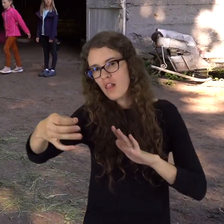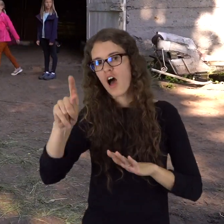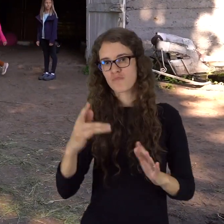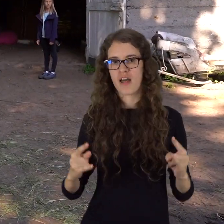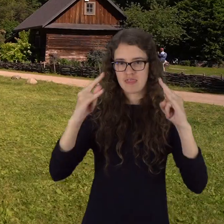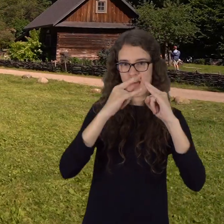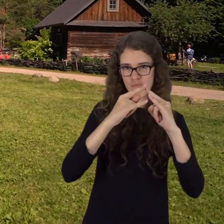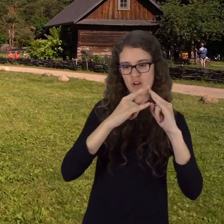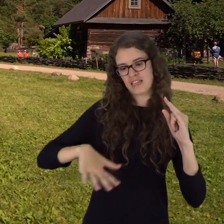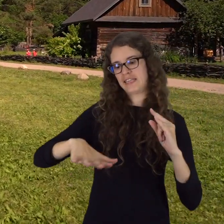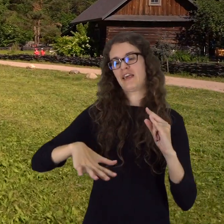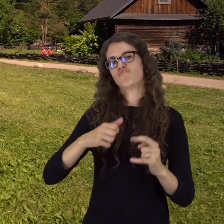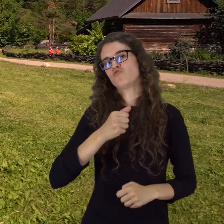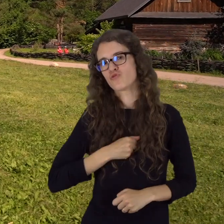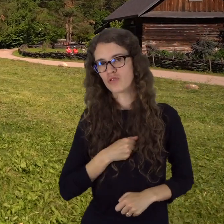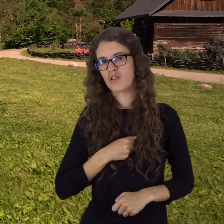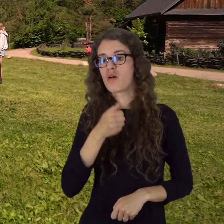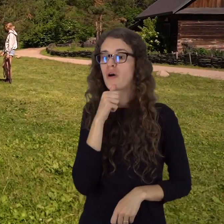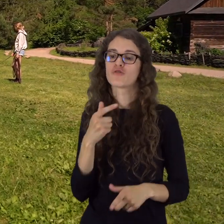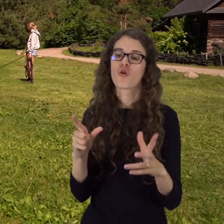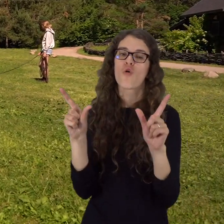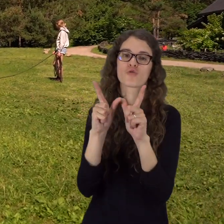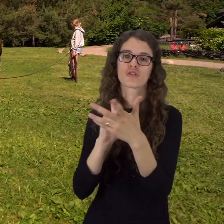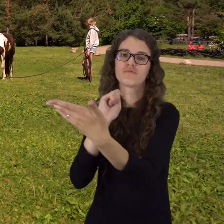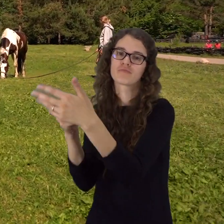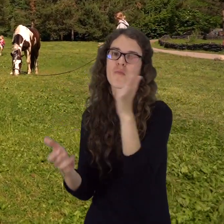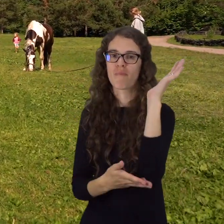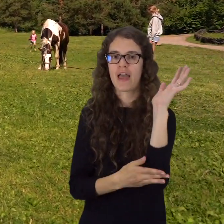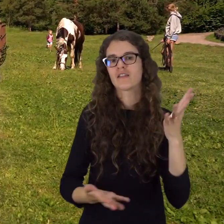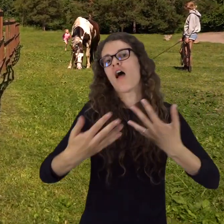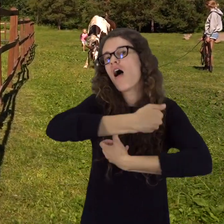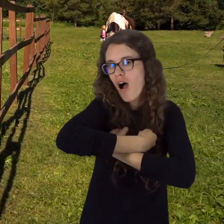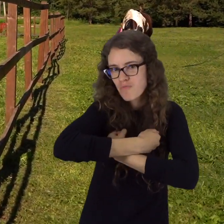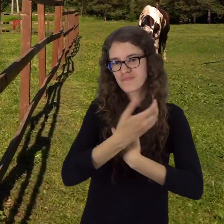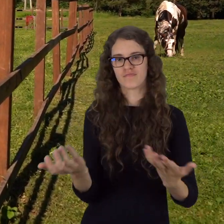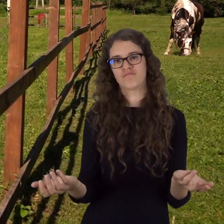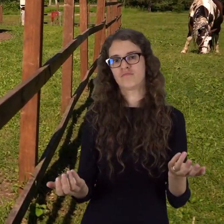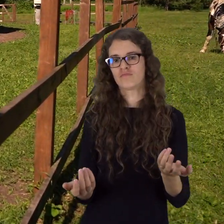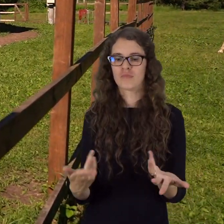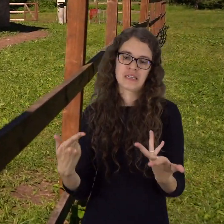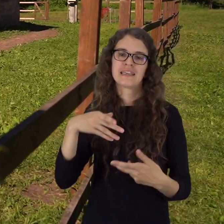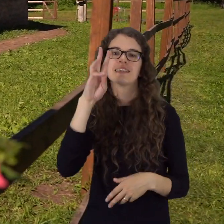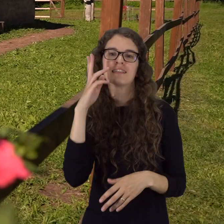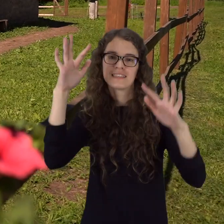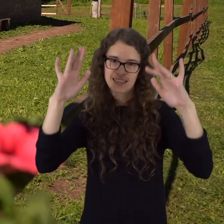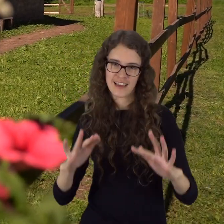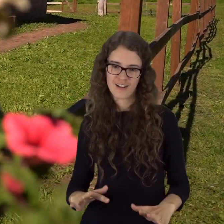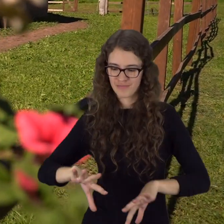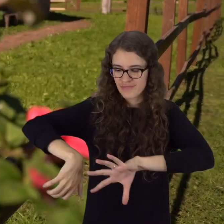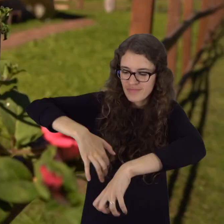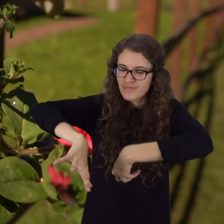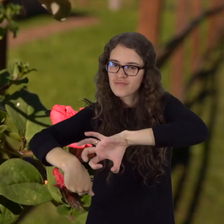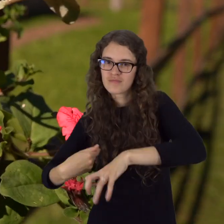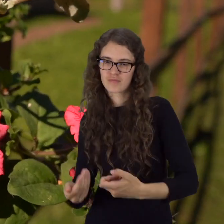tai, na, turi sklypą aplink namą, tai medžių, tai apkabink medį, įsudėlio kažką, tai